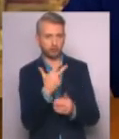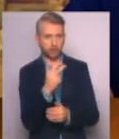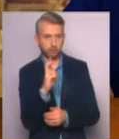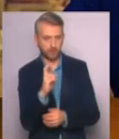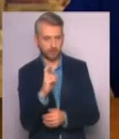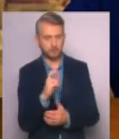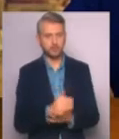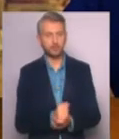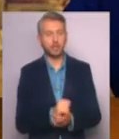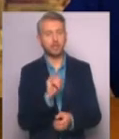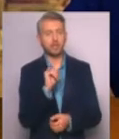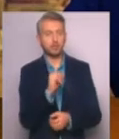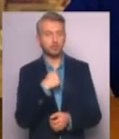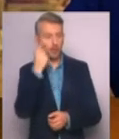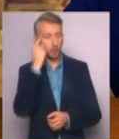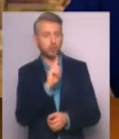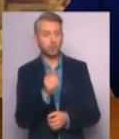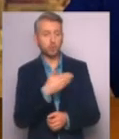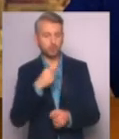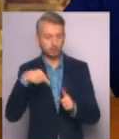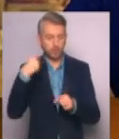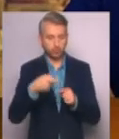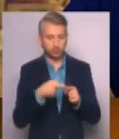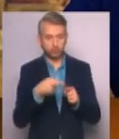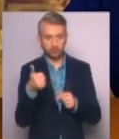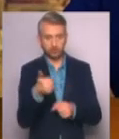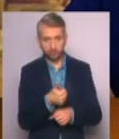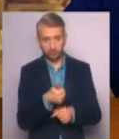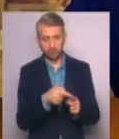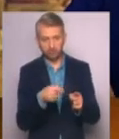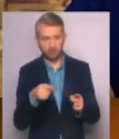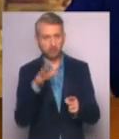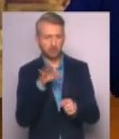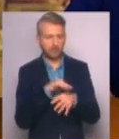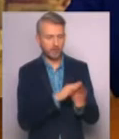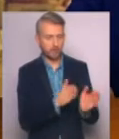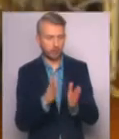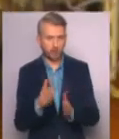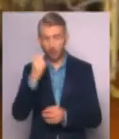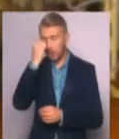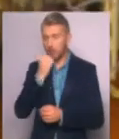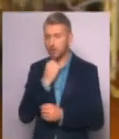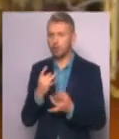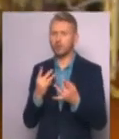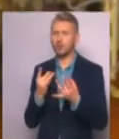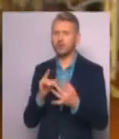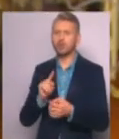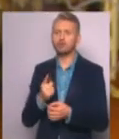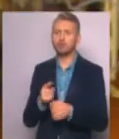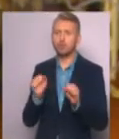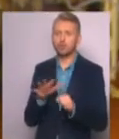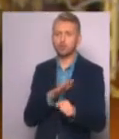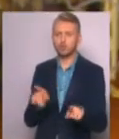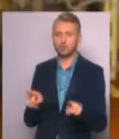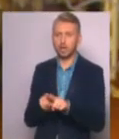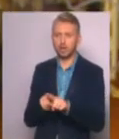Осиповського. І я думаю, що ми за наступний тиждень наведемо порядок. Дякую, дякую, пане Вадиме. А поясніть, а чому могли бути